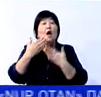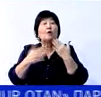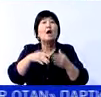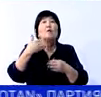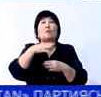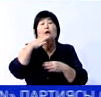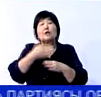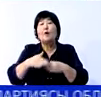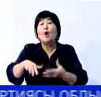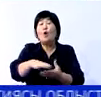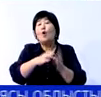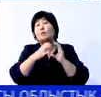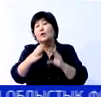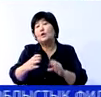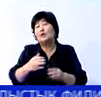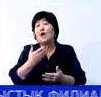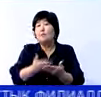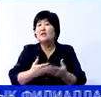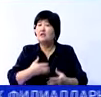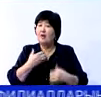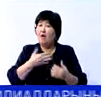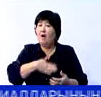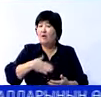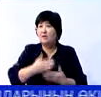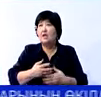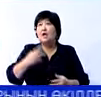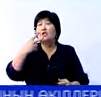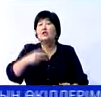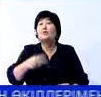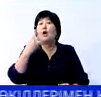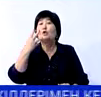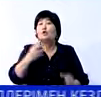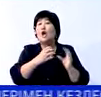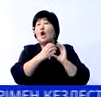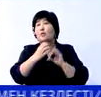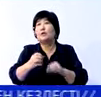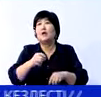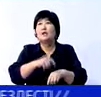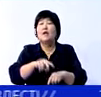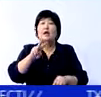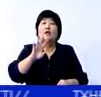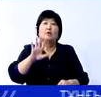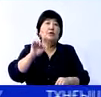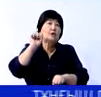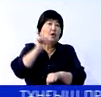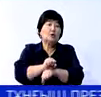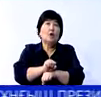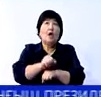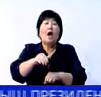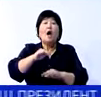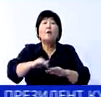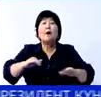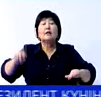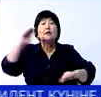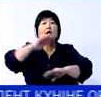Басым бөлігін қоғамдық көлік мәселесі алаңдатады. 23-ші маршрут сағат 5-тен кейін тоқтап қалады. Бұлардың сабағы